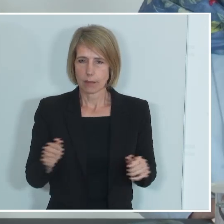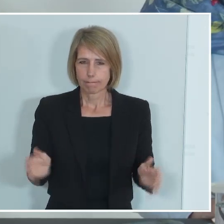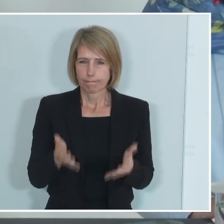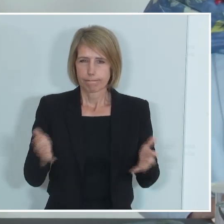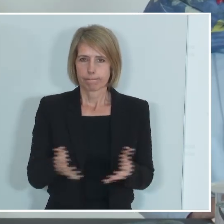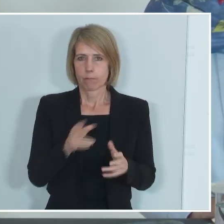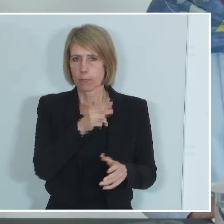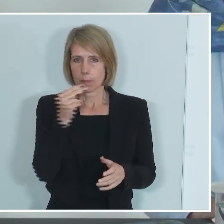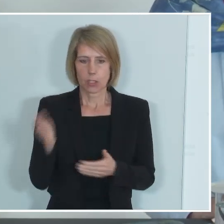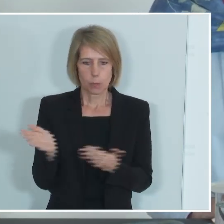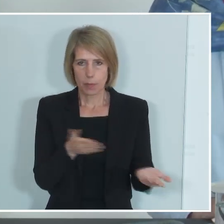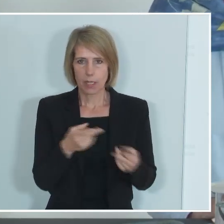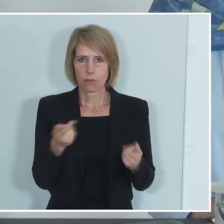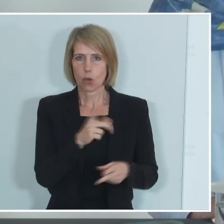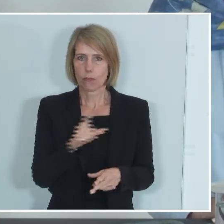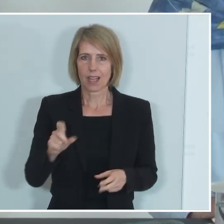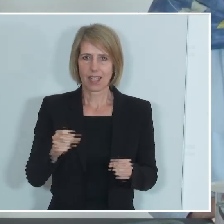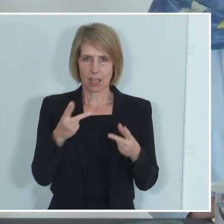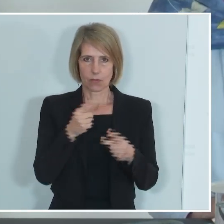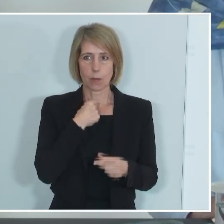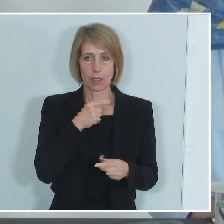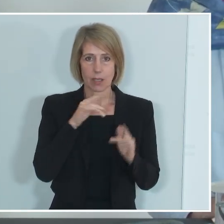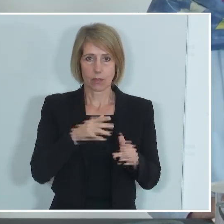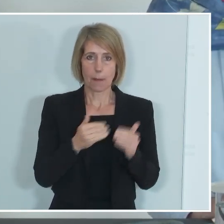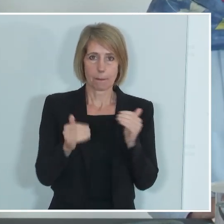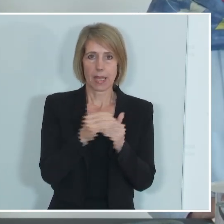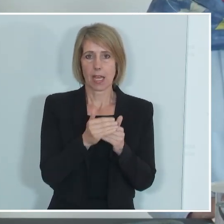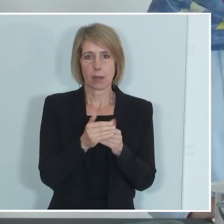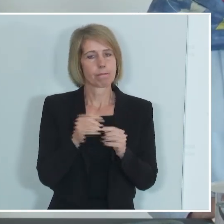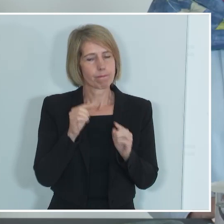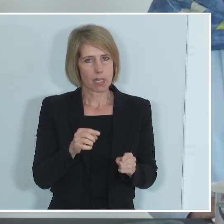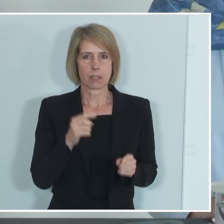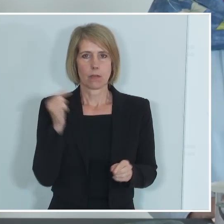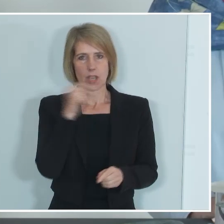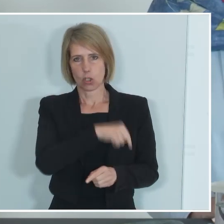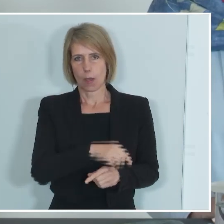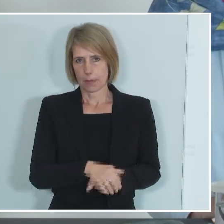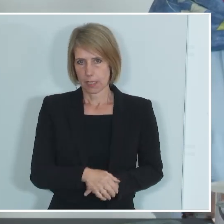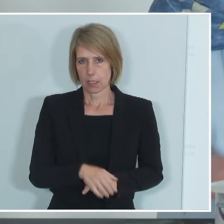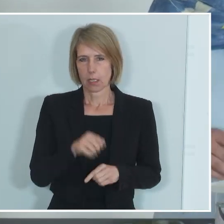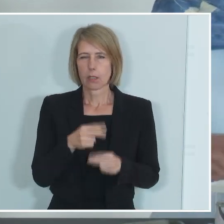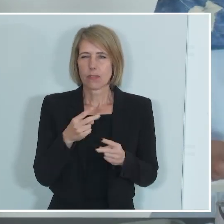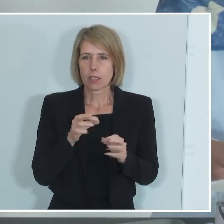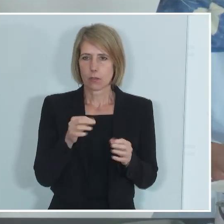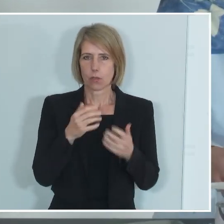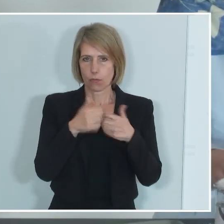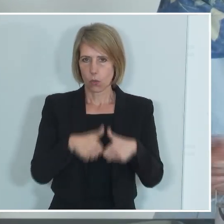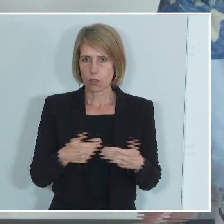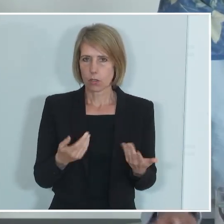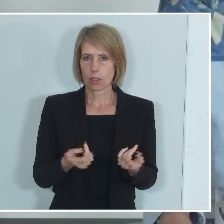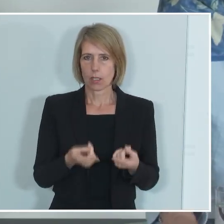Länder zu bringen, wo es mehr Fachkräftebedarf gibt, das ist ein Versäumnis, das ist entscheidend auch fürs Funktionieren